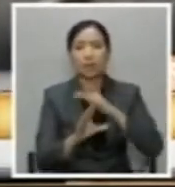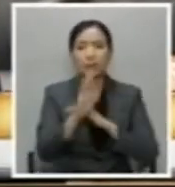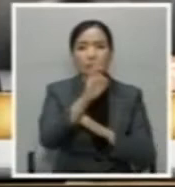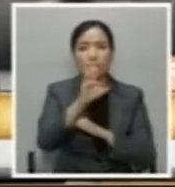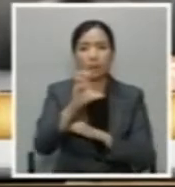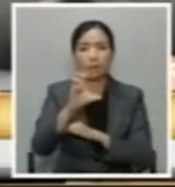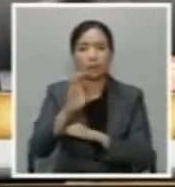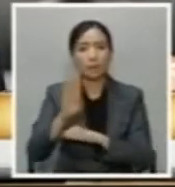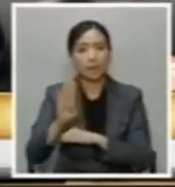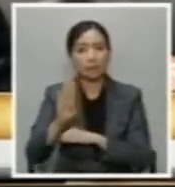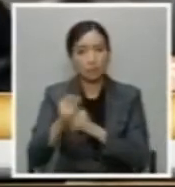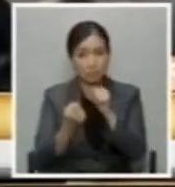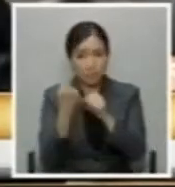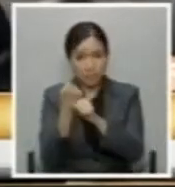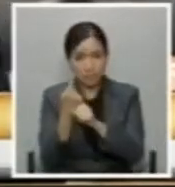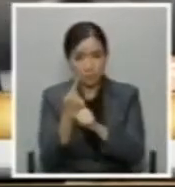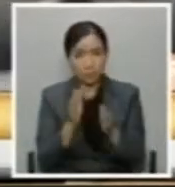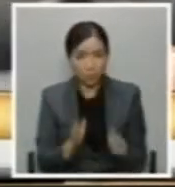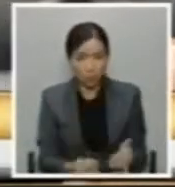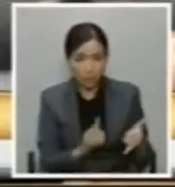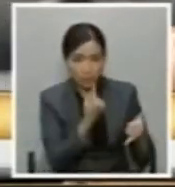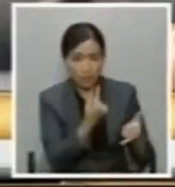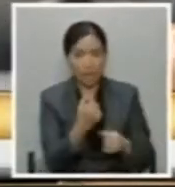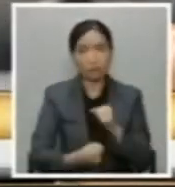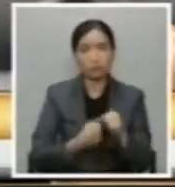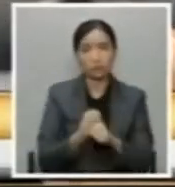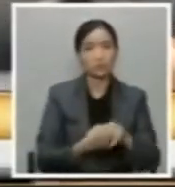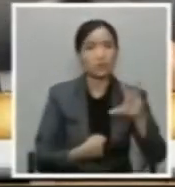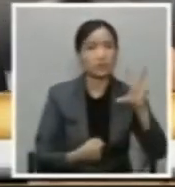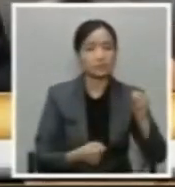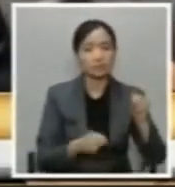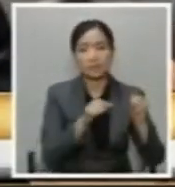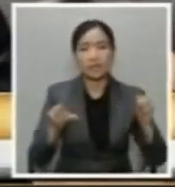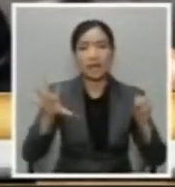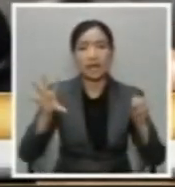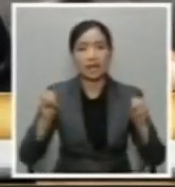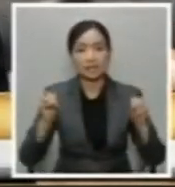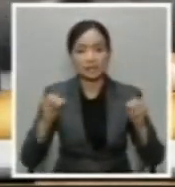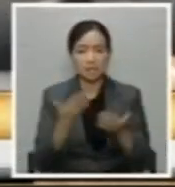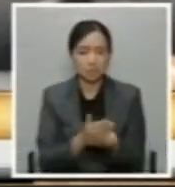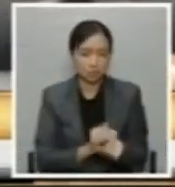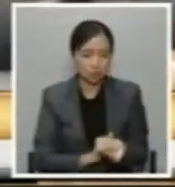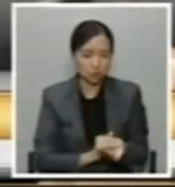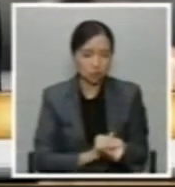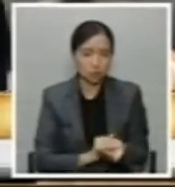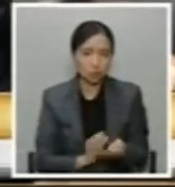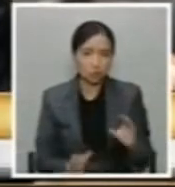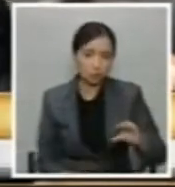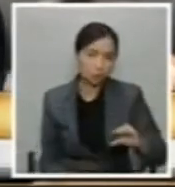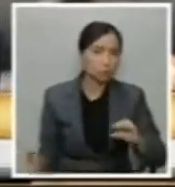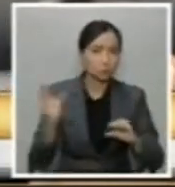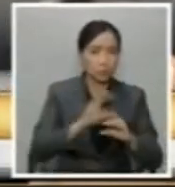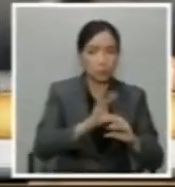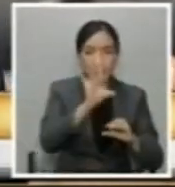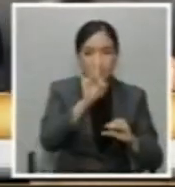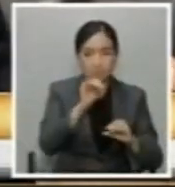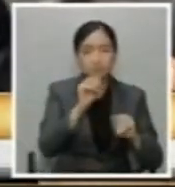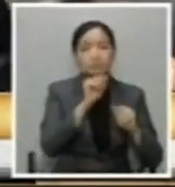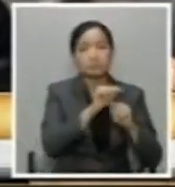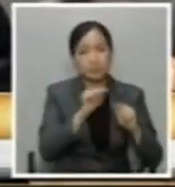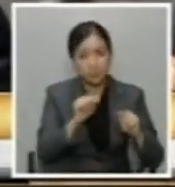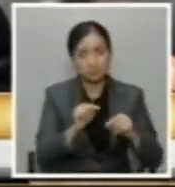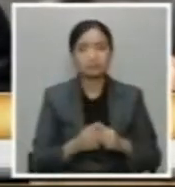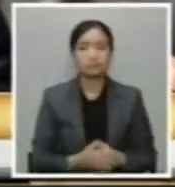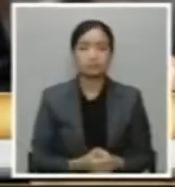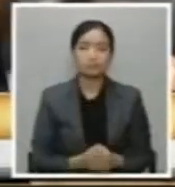าทต่อปีต่อคนอายุ 30-50 เงินสมทบ 80% ของเงินออมของประชาชน